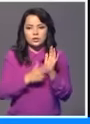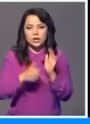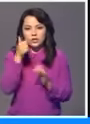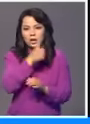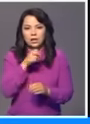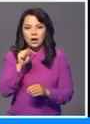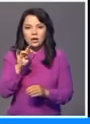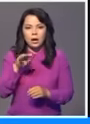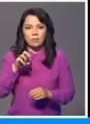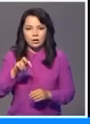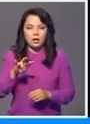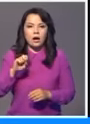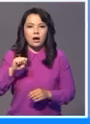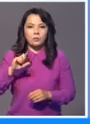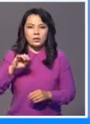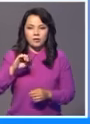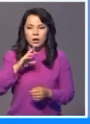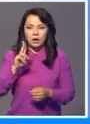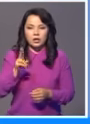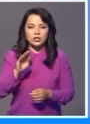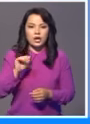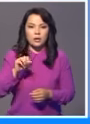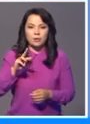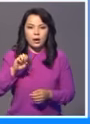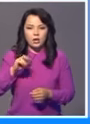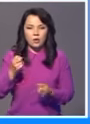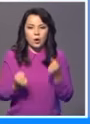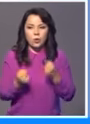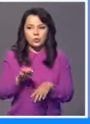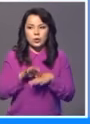жылғы Арман Әбілтаев белгілі кәсіпкер Қайрат Жамалиев және оның